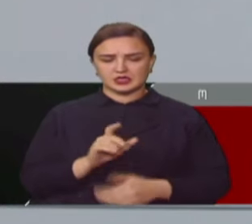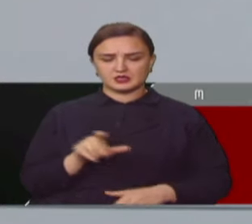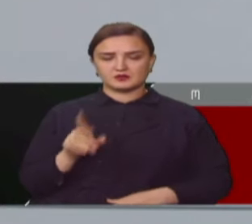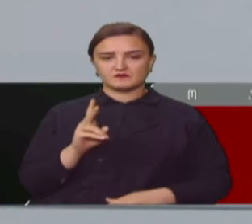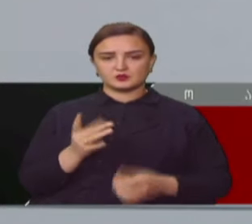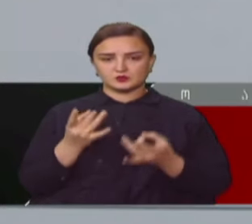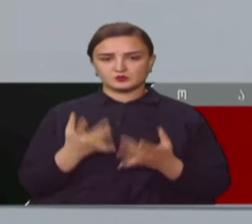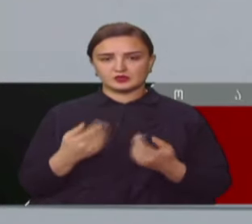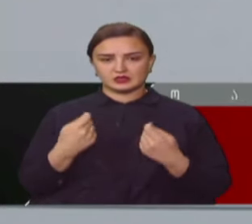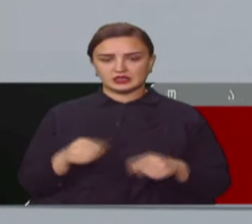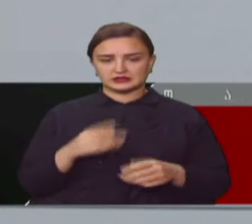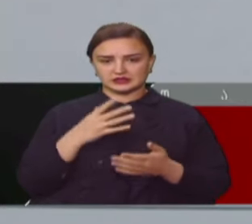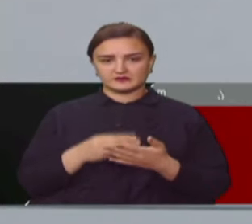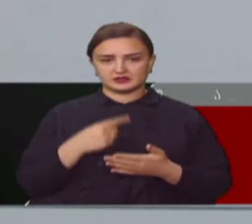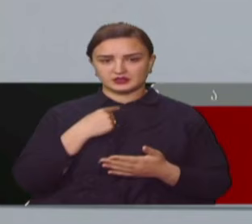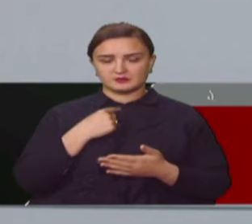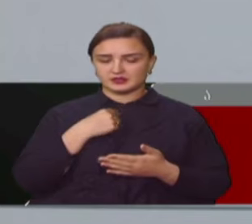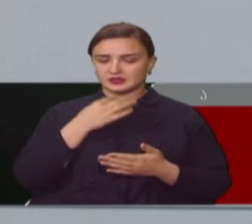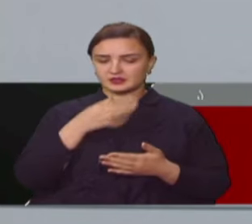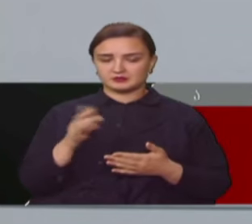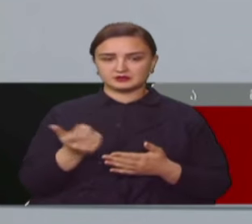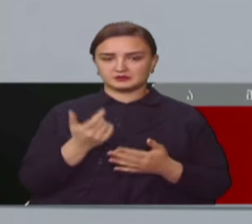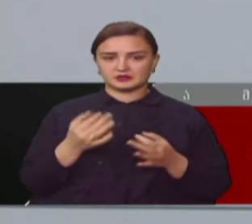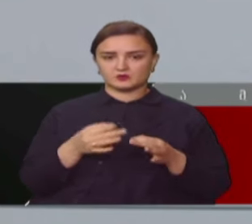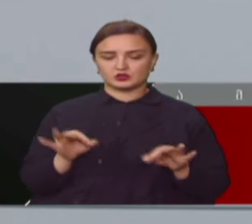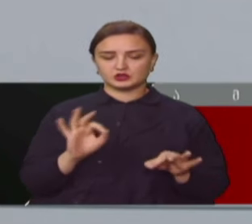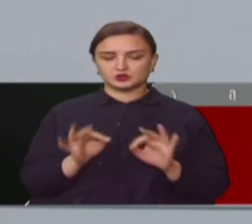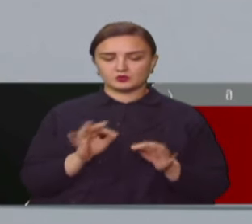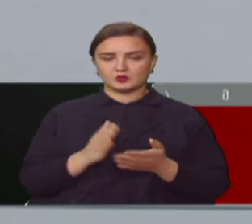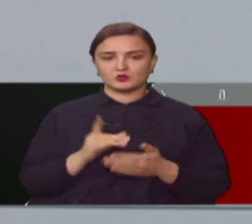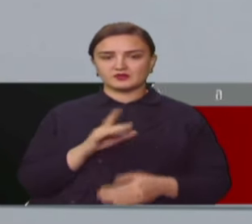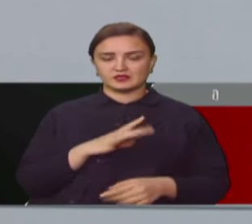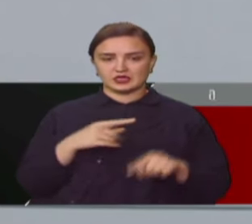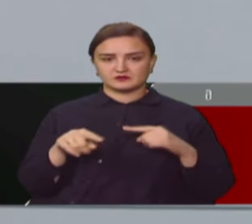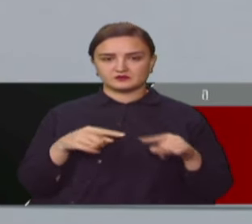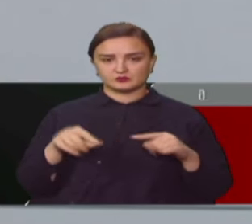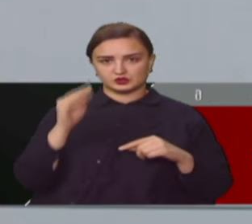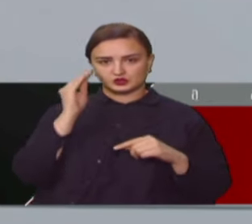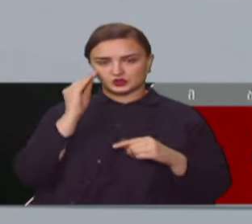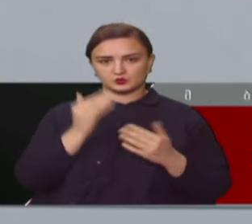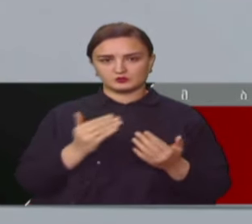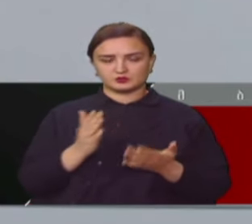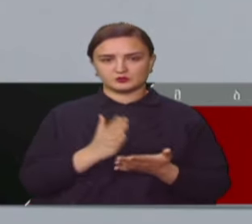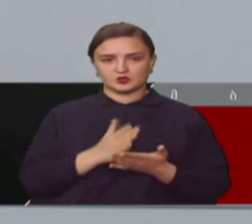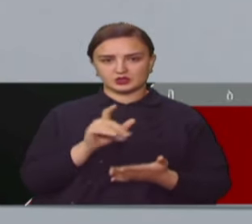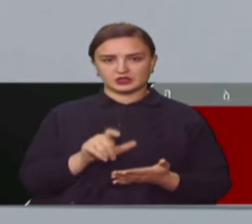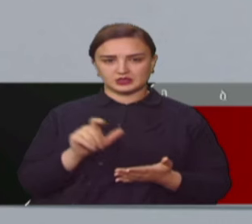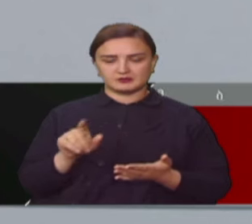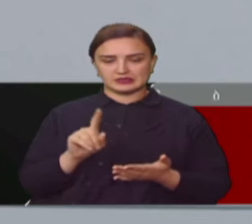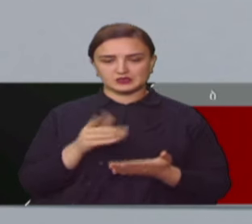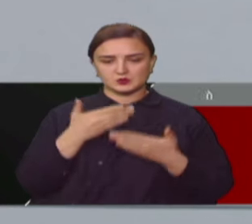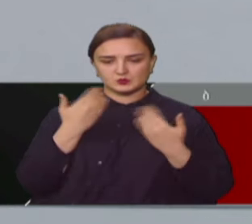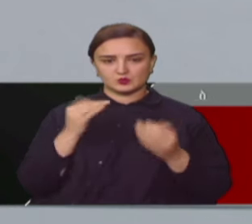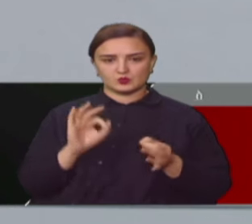რომლებმაც უბრალოდ გააყიდეს თავიანთი ხმები და ნებისმიერ დემოკრატიაში ნორმალურია, რომ იყვნენ განსხვავებული შეხედულებების მქონე ადამიანები. Რაც არ